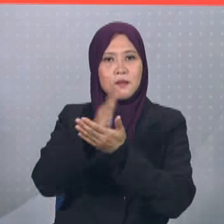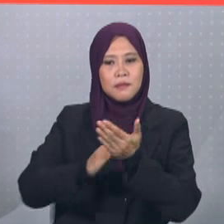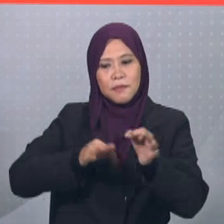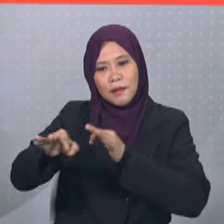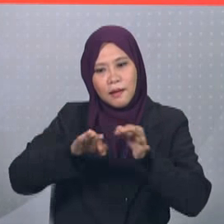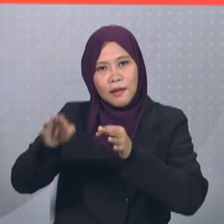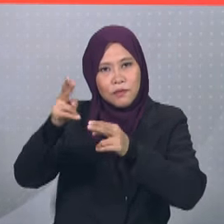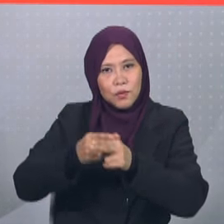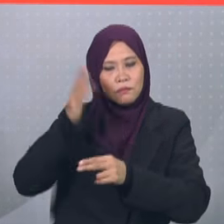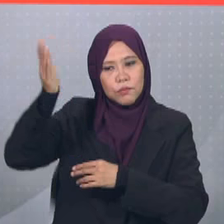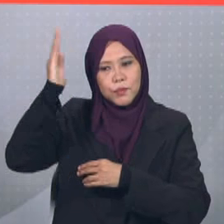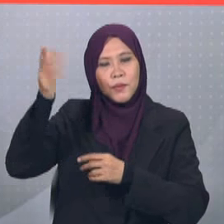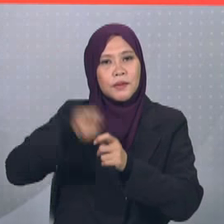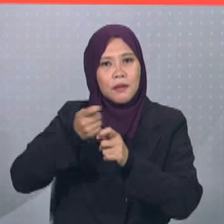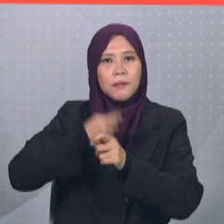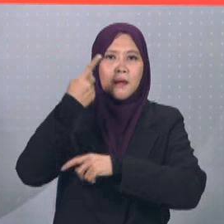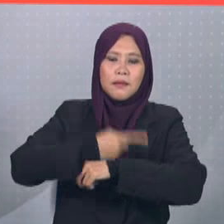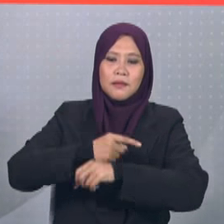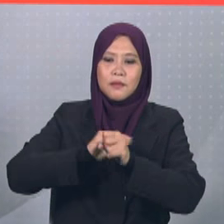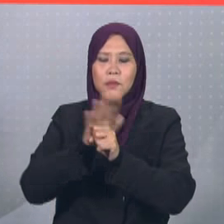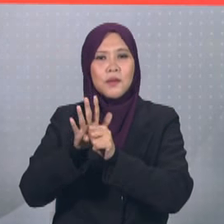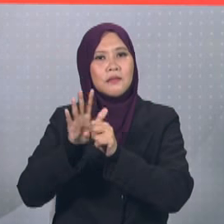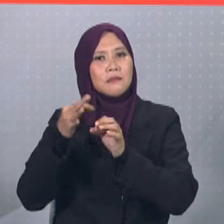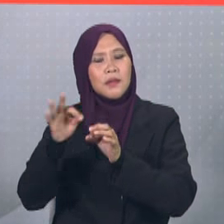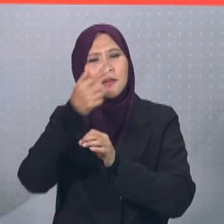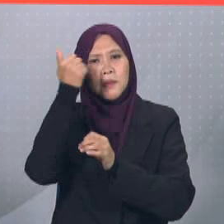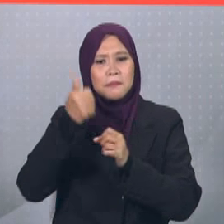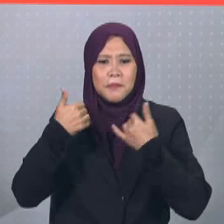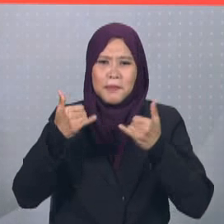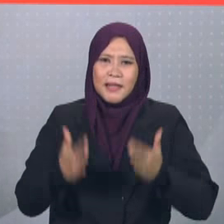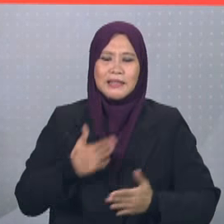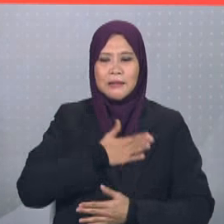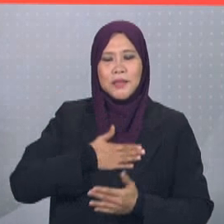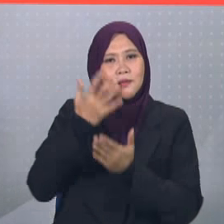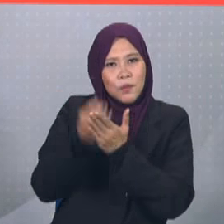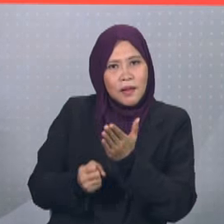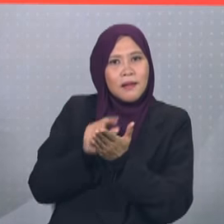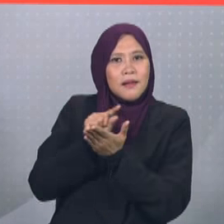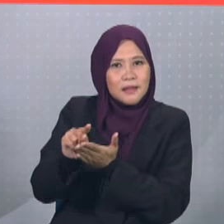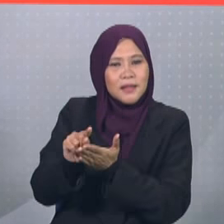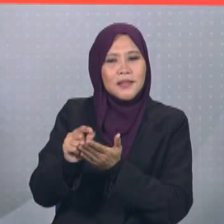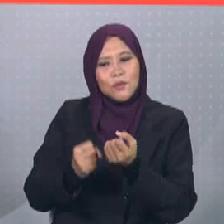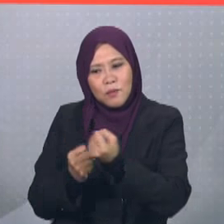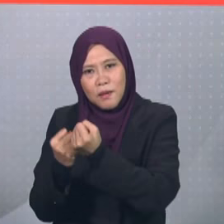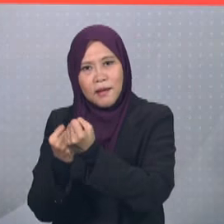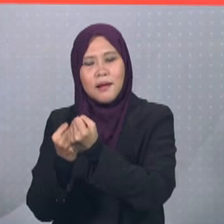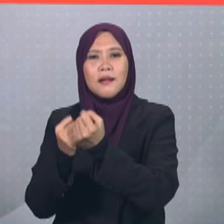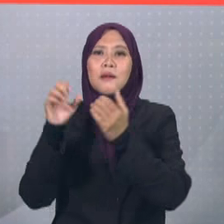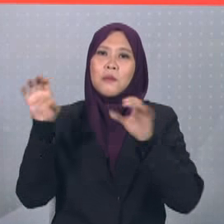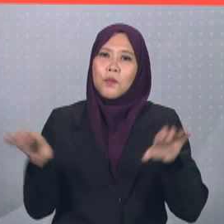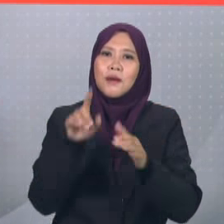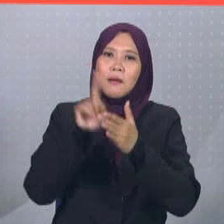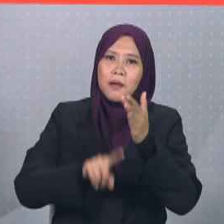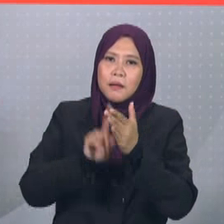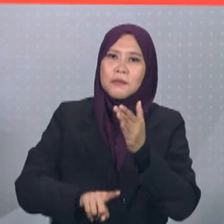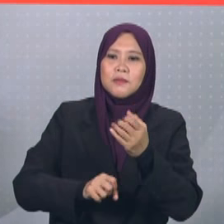penerangan ringkas kerajaan setiap hari tentang krisis dengan memberitahu pemain supaya membuat sumbangan, membuat pemotongan gaji dan melakukan apa yang boleh